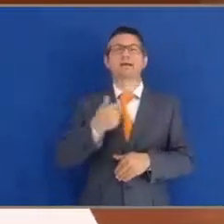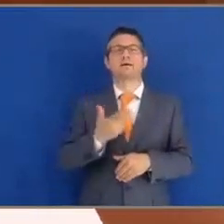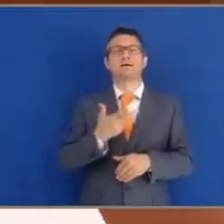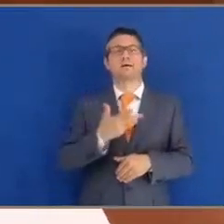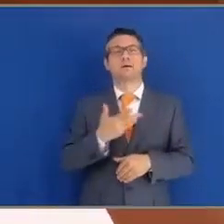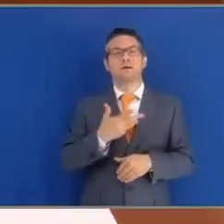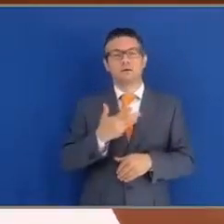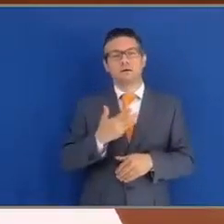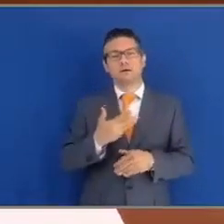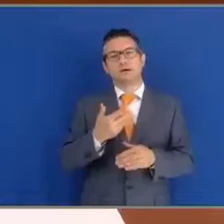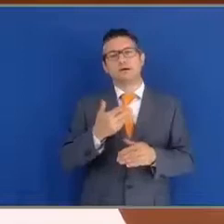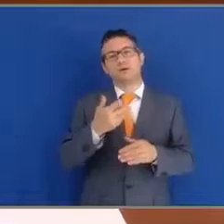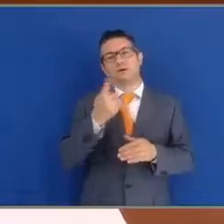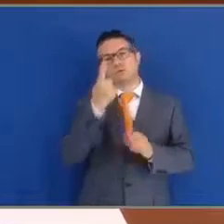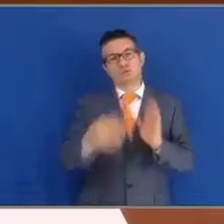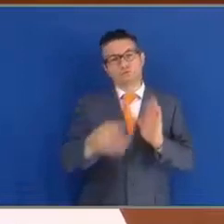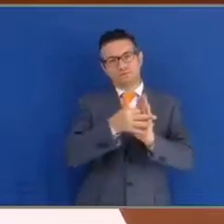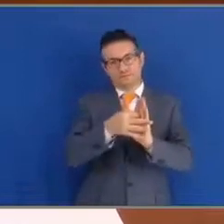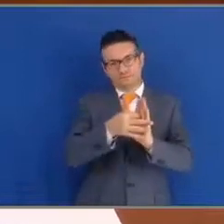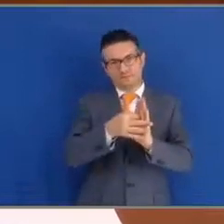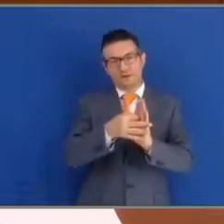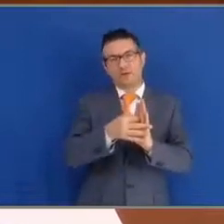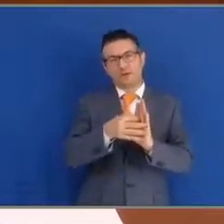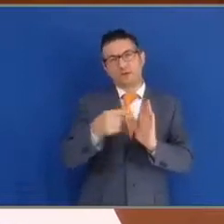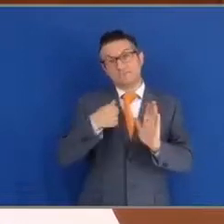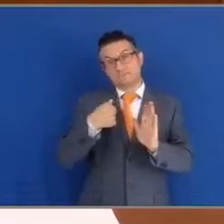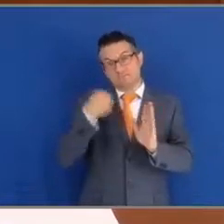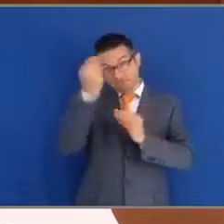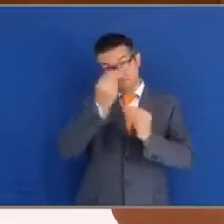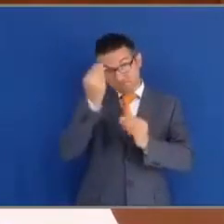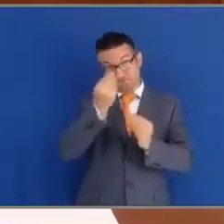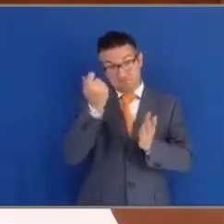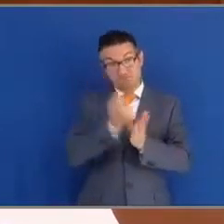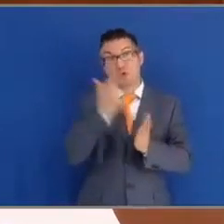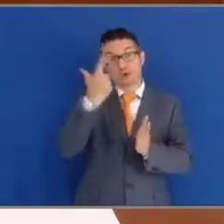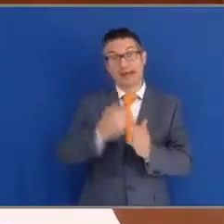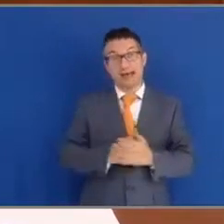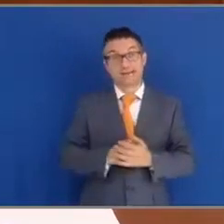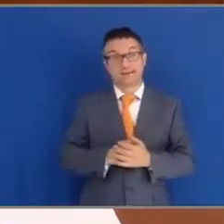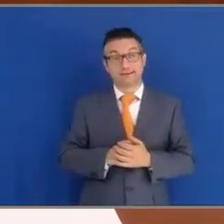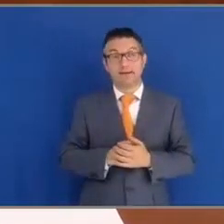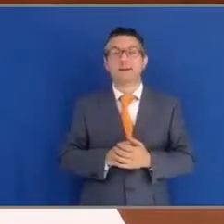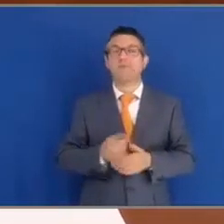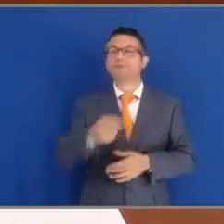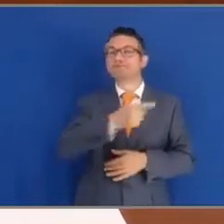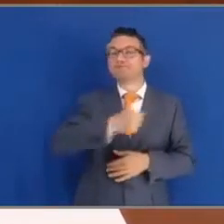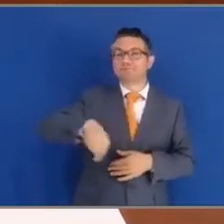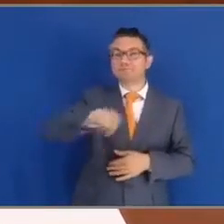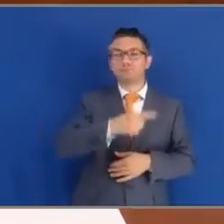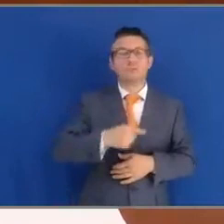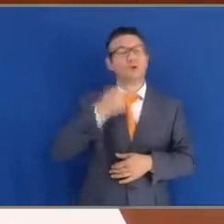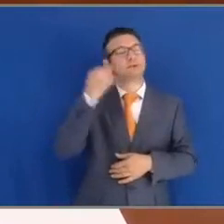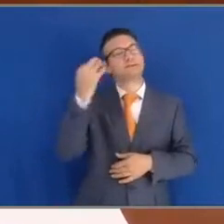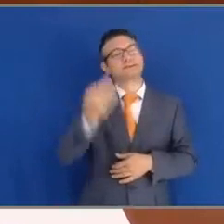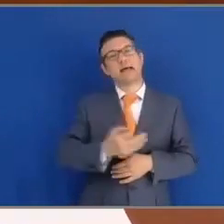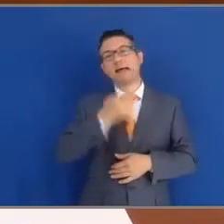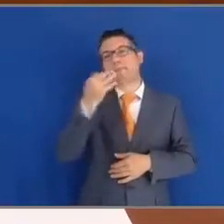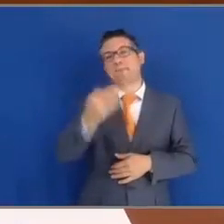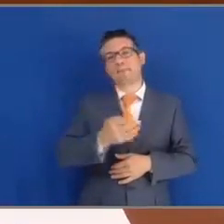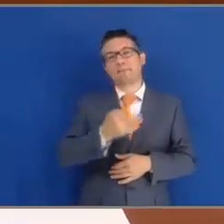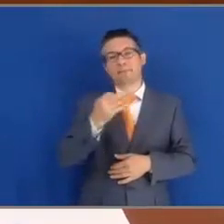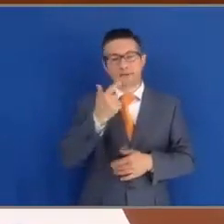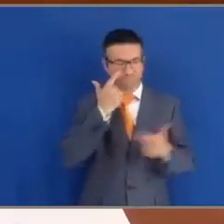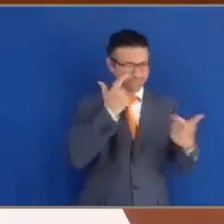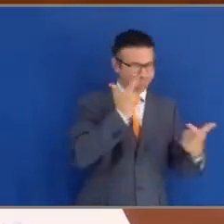un dato che a mio giudizio ha una sua rilevanza. Noi teniamo sempre alta il livello di